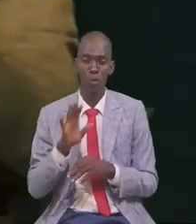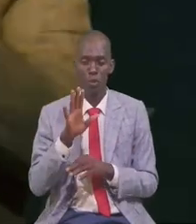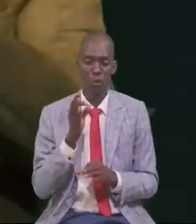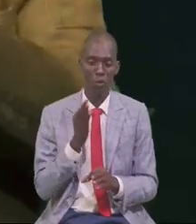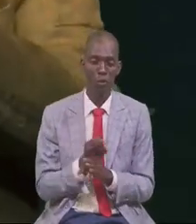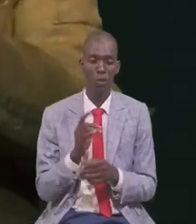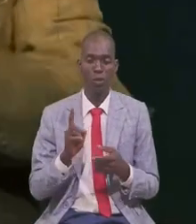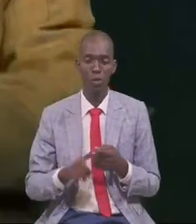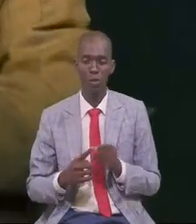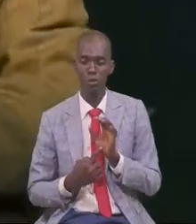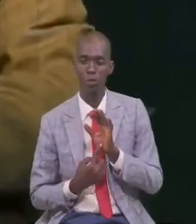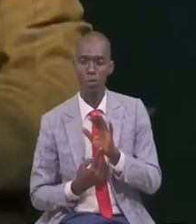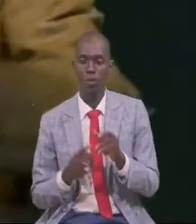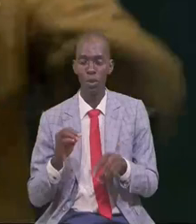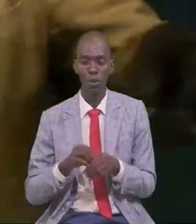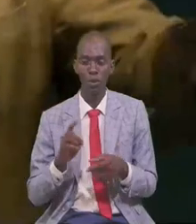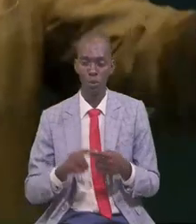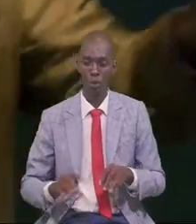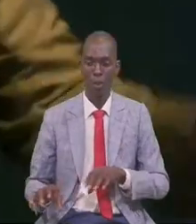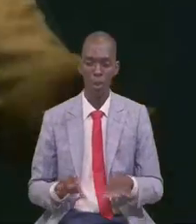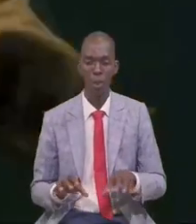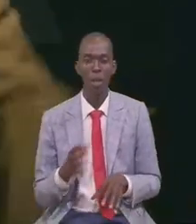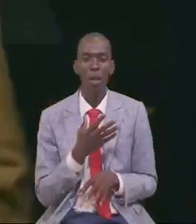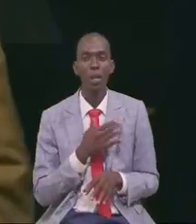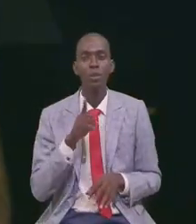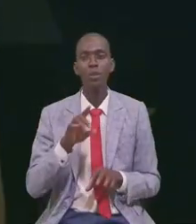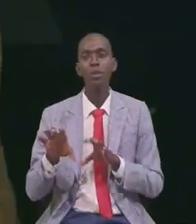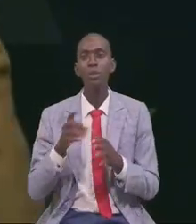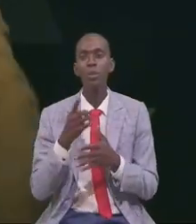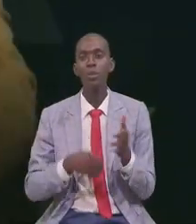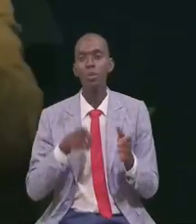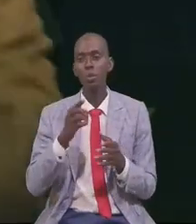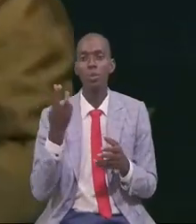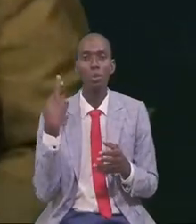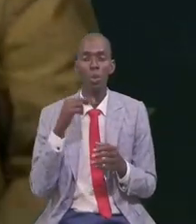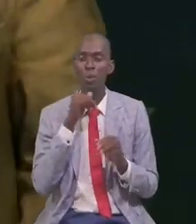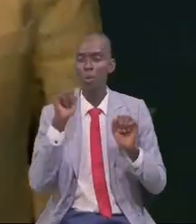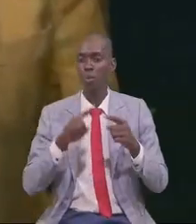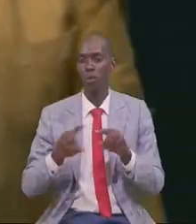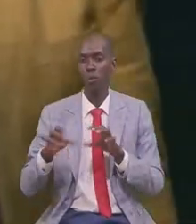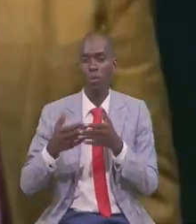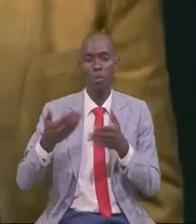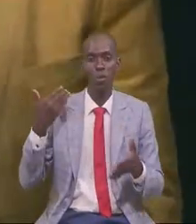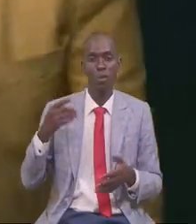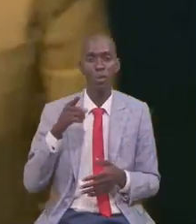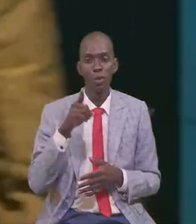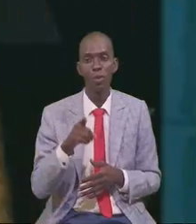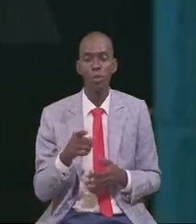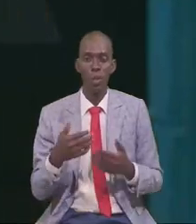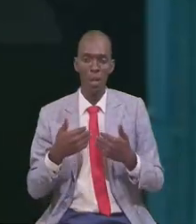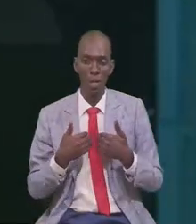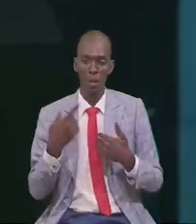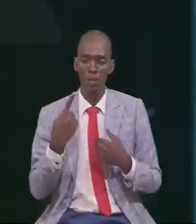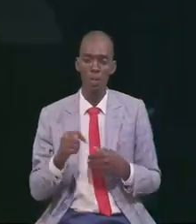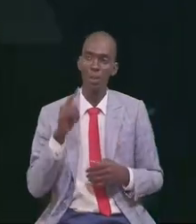foi en action. Et tu fais ce que tu n'arrivais pas à faire avant, tu auras un témoignage ce soir au